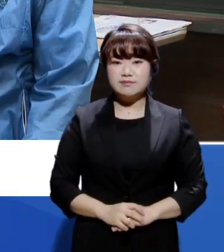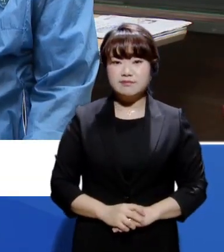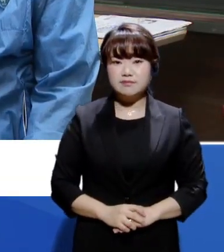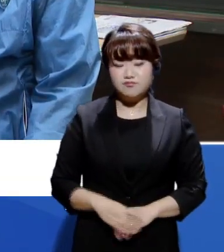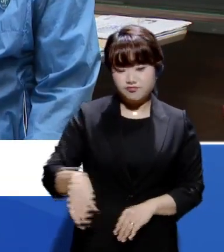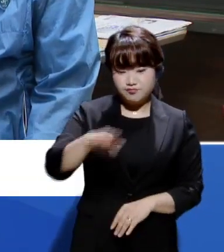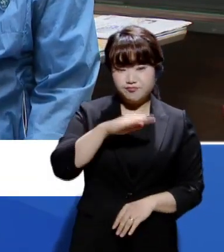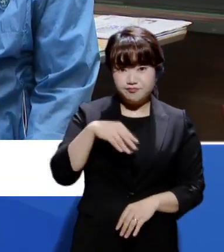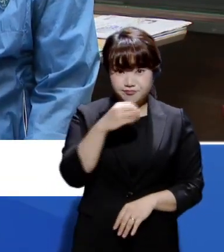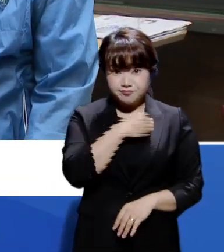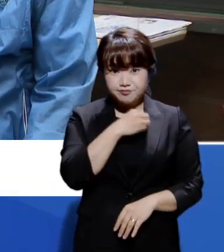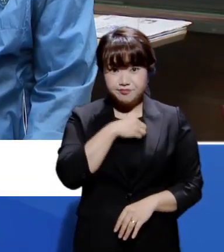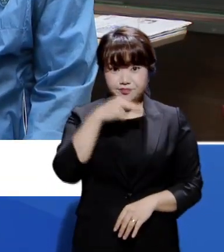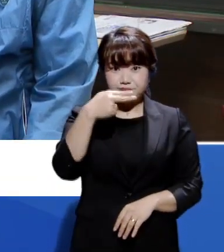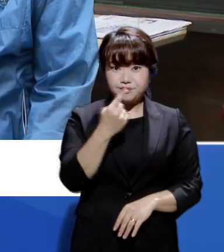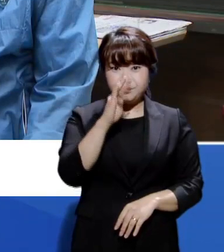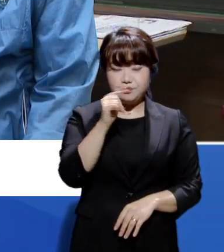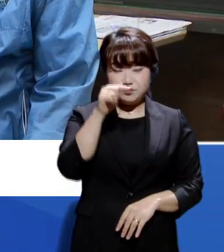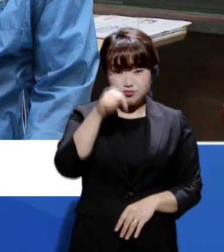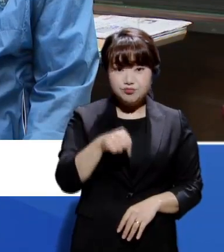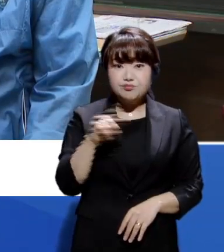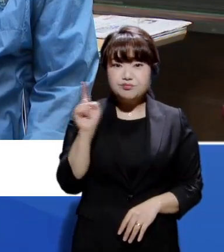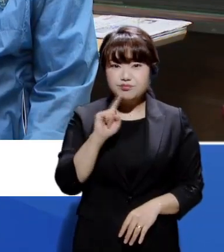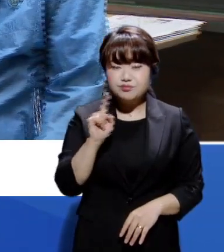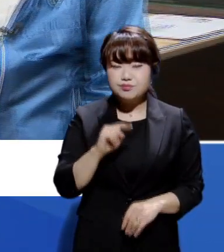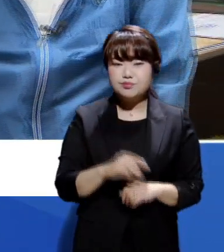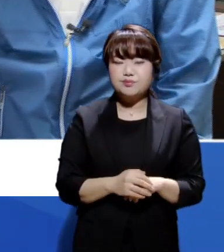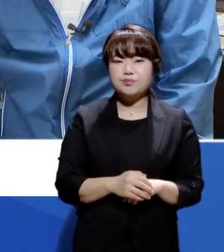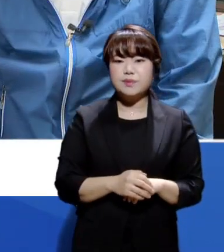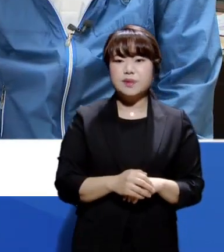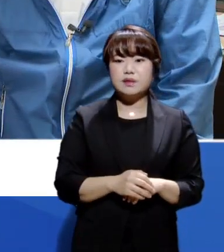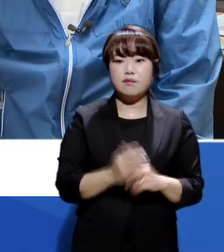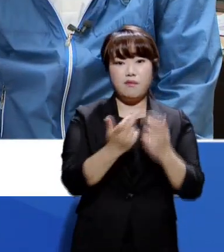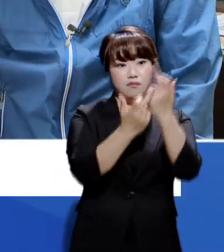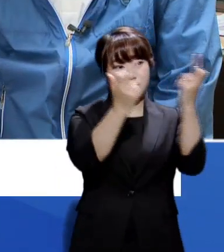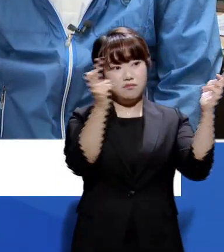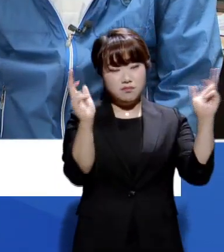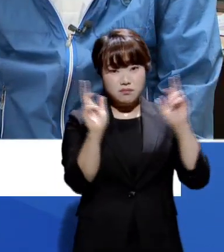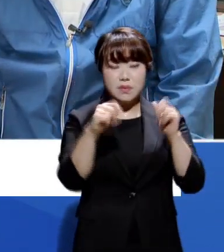저희 회원들은 자연 환경에서